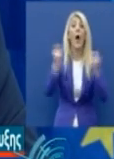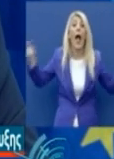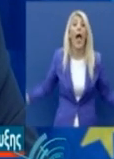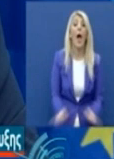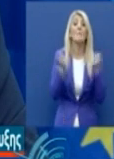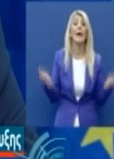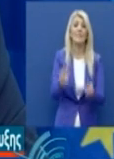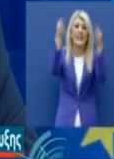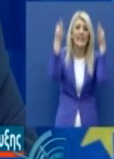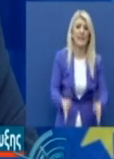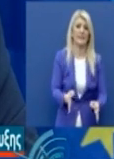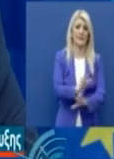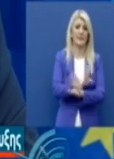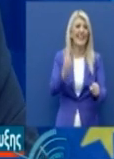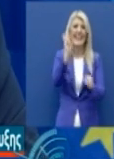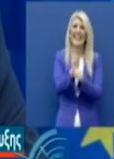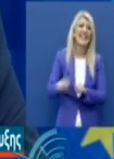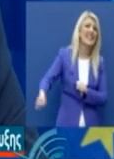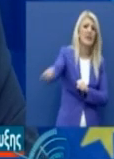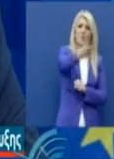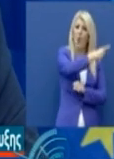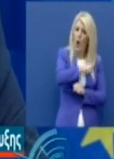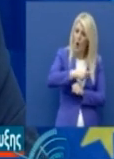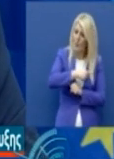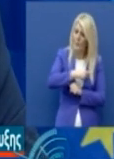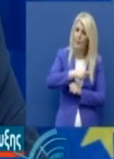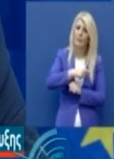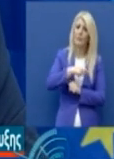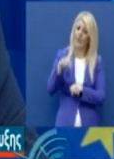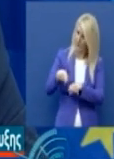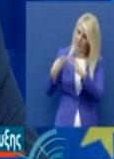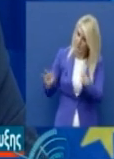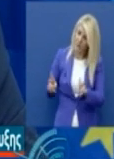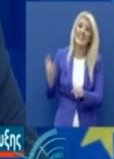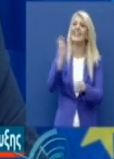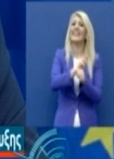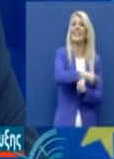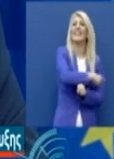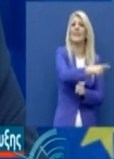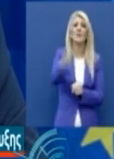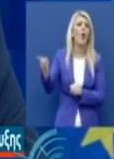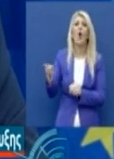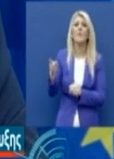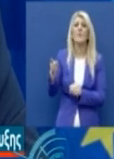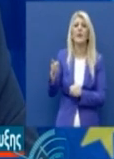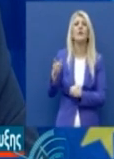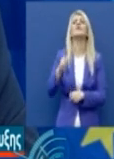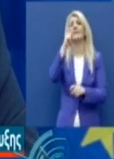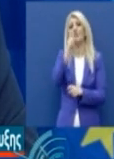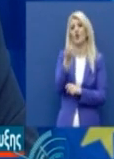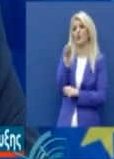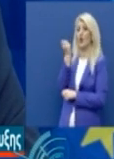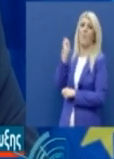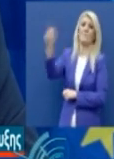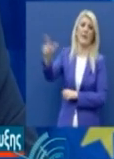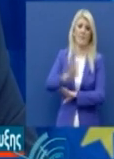υπόλοιποι επαγγελματίες θα λειτουργούν και αυτοί και για το χονδρικό εμπόριο με το σύστημα του Click Away όπως όλοι οι άλλοι.